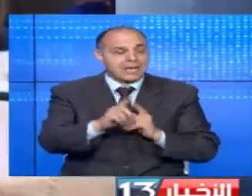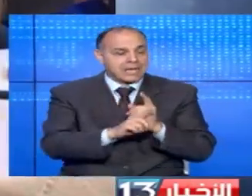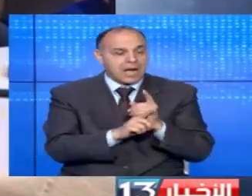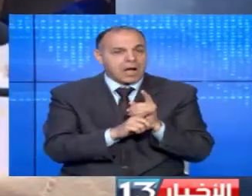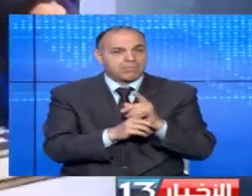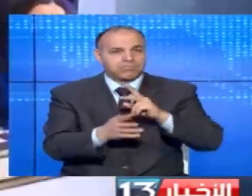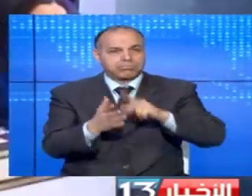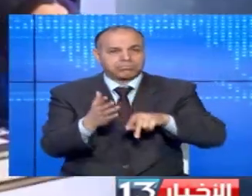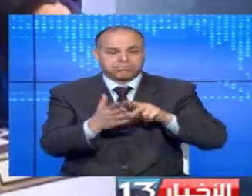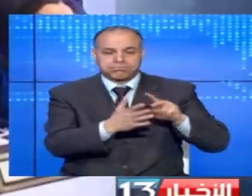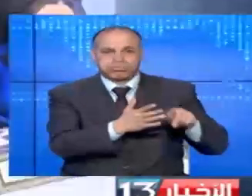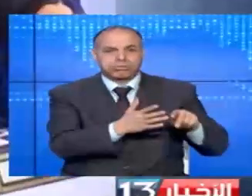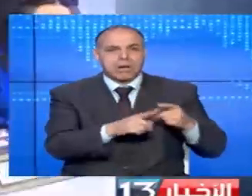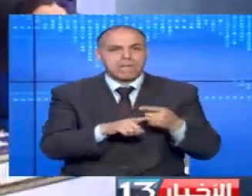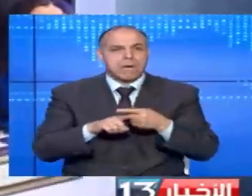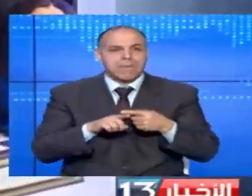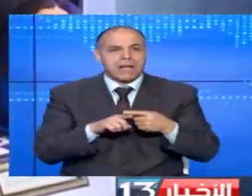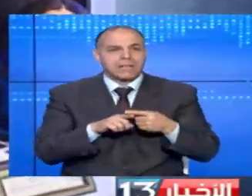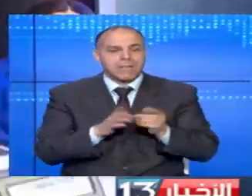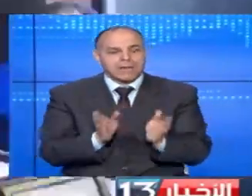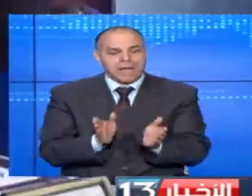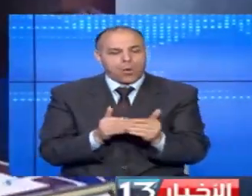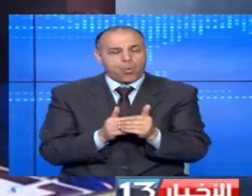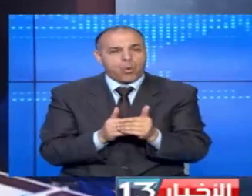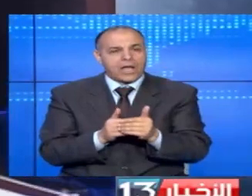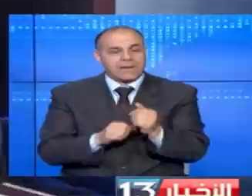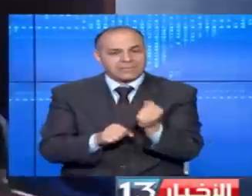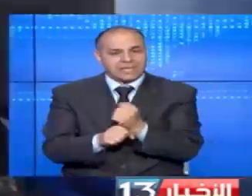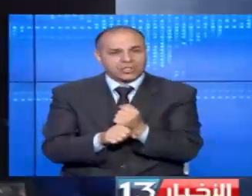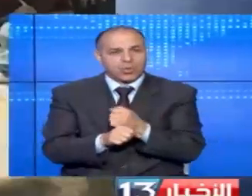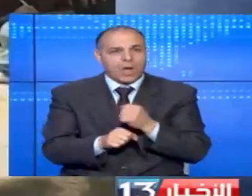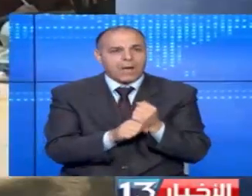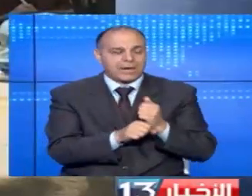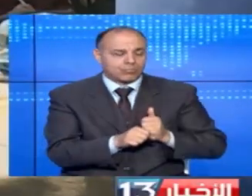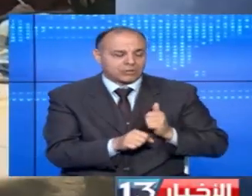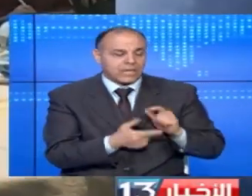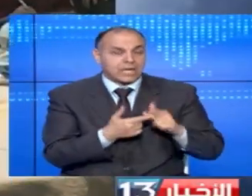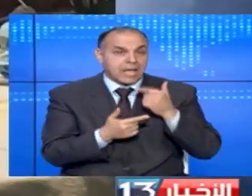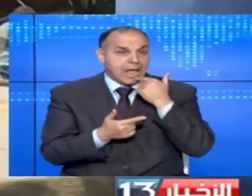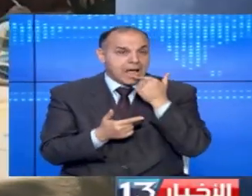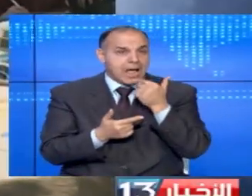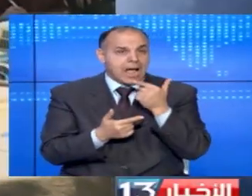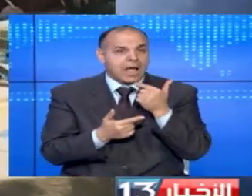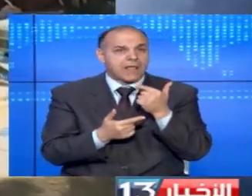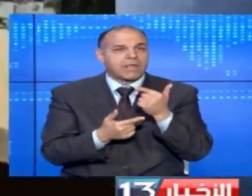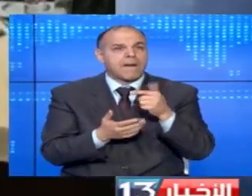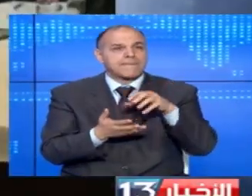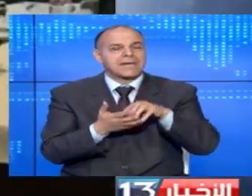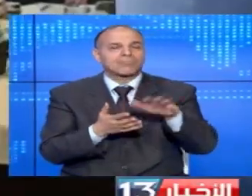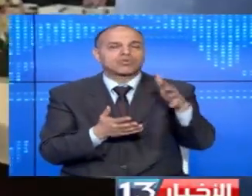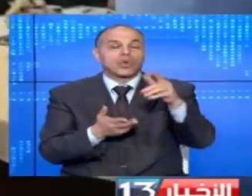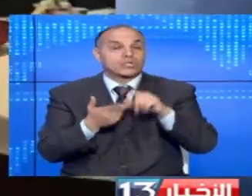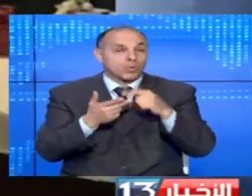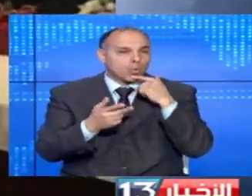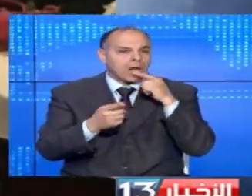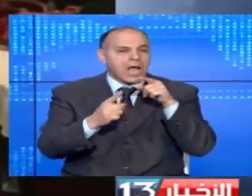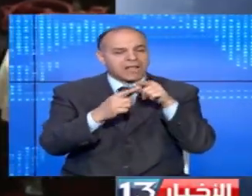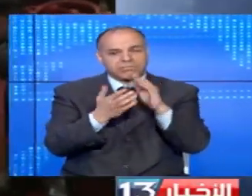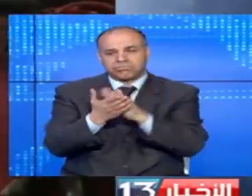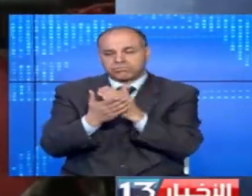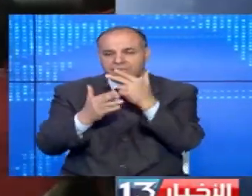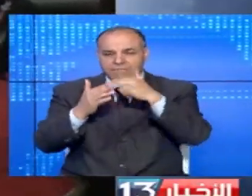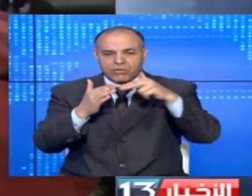واتفاقيه شارك بين الوكاله الوطنيه للتشغيل والعمل المستقل والمركز التونسي متوسطي بهدف اعدادي